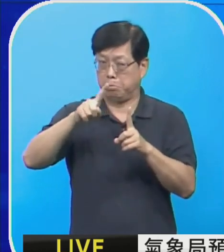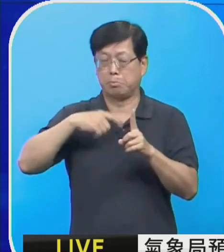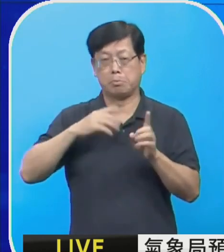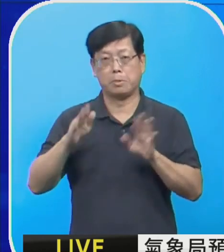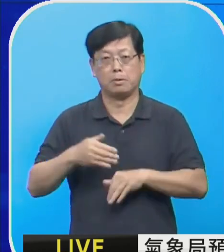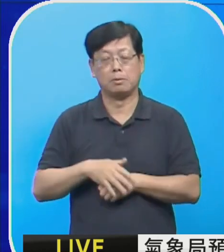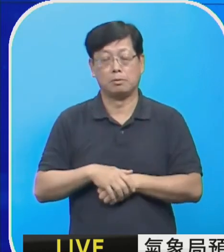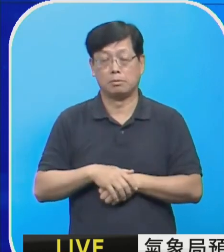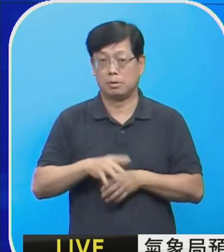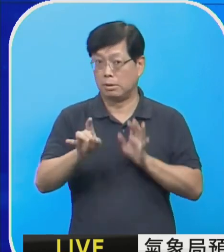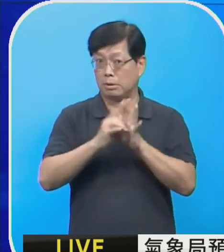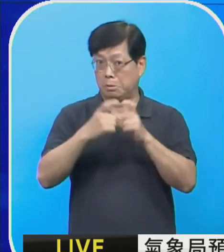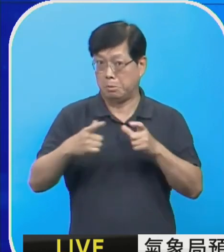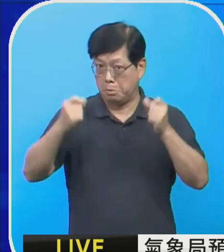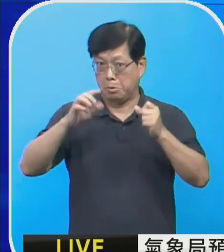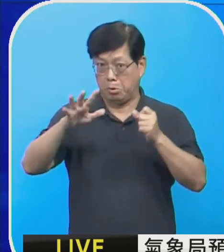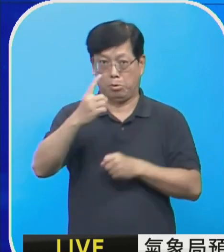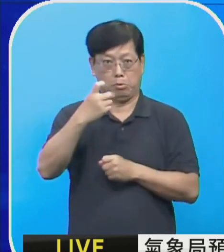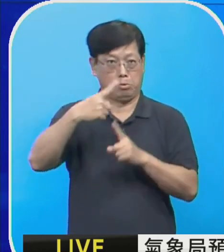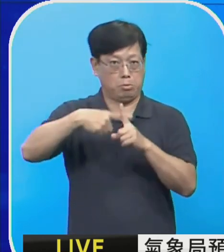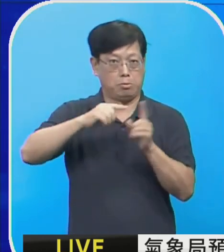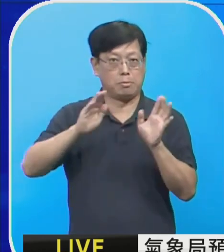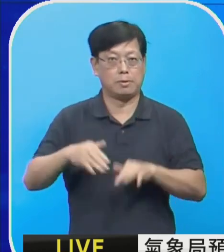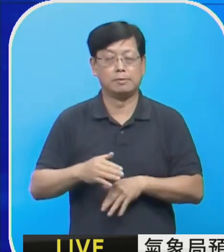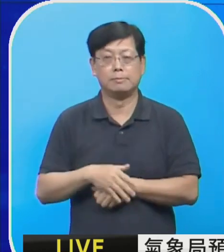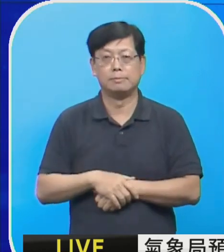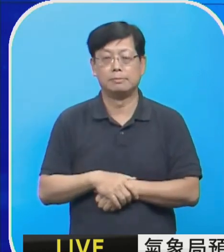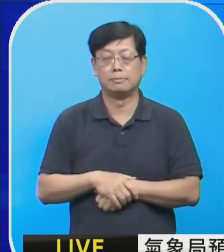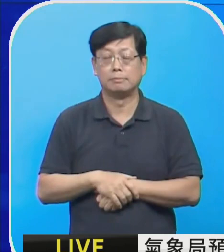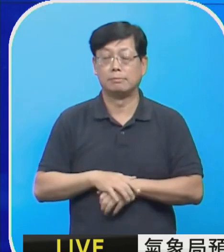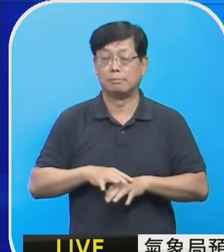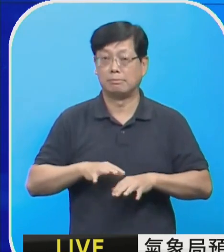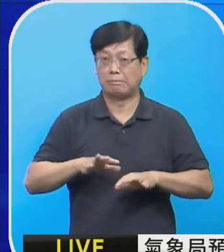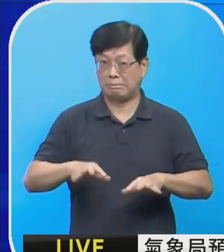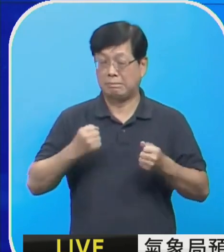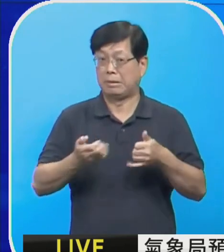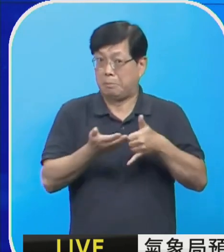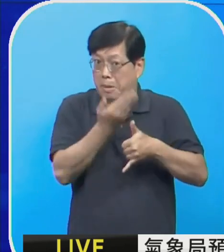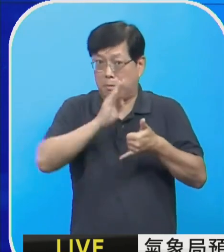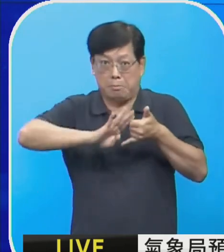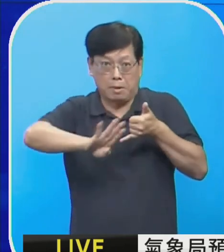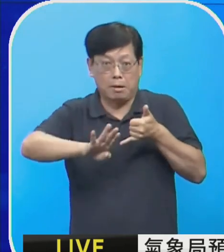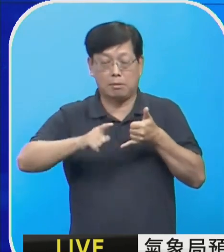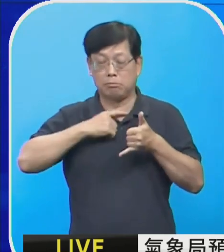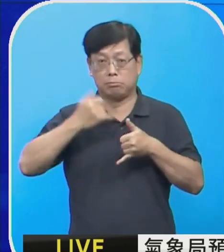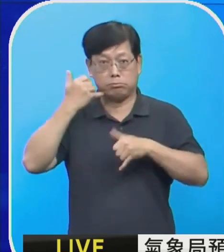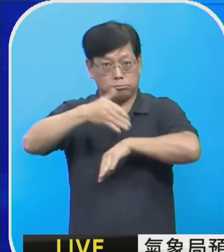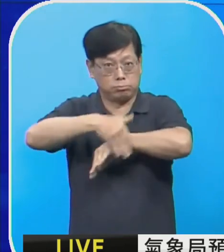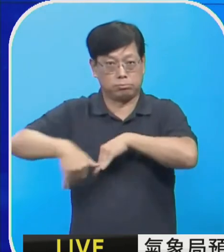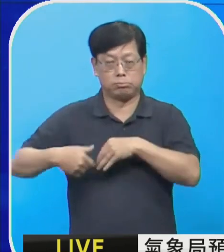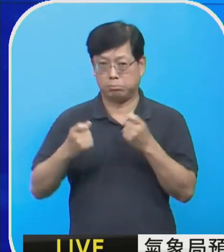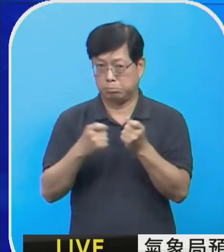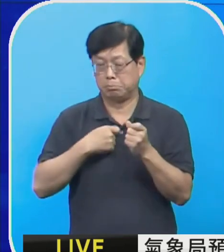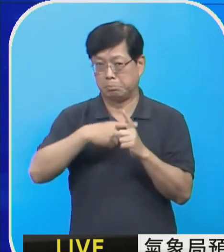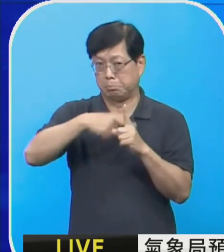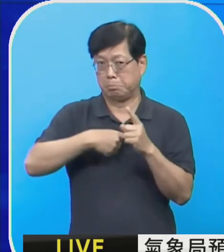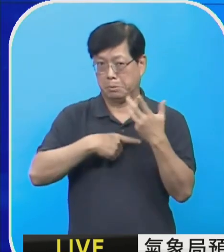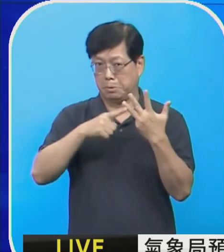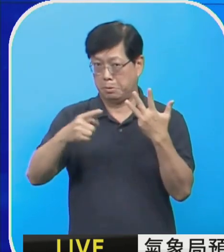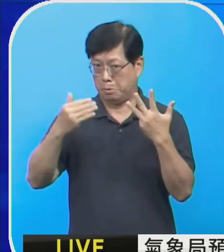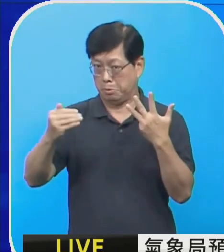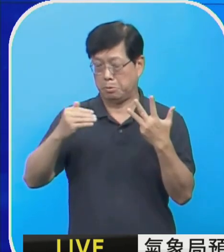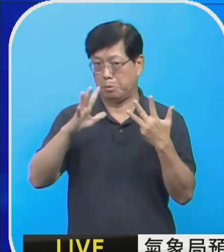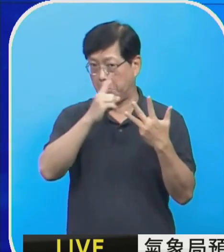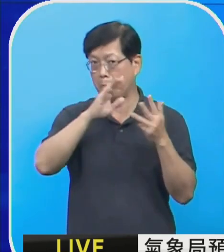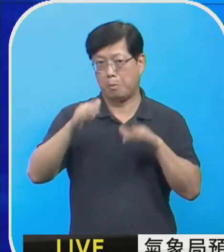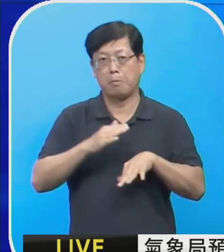风，兰屿也已经出现了12级的阵风。那其实在北部跟东半部沿海普遍都有8到9级的阵风出